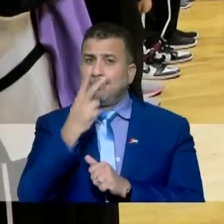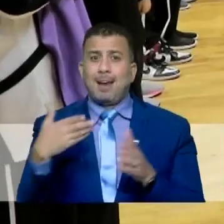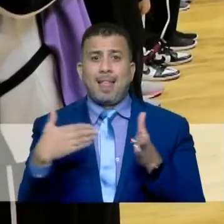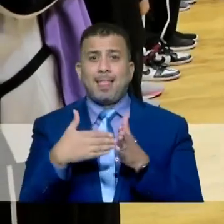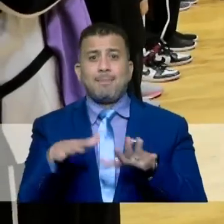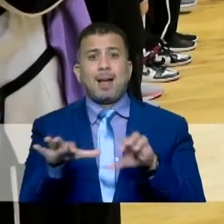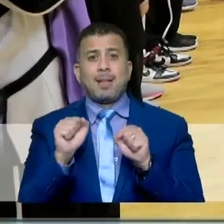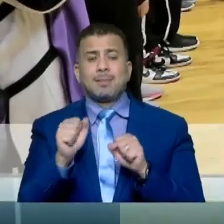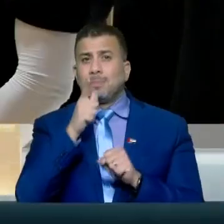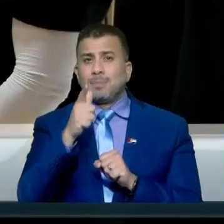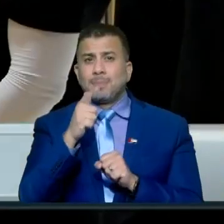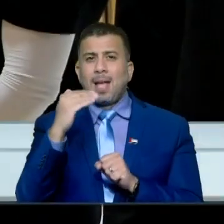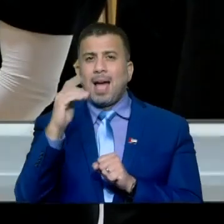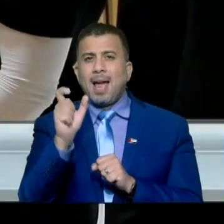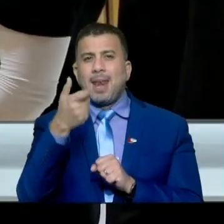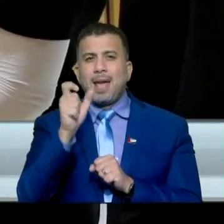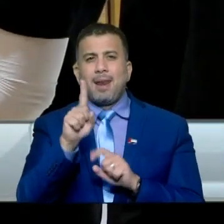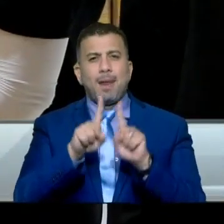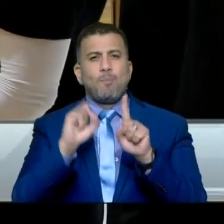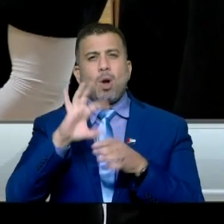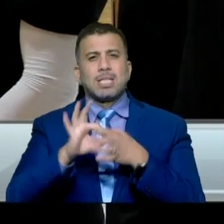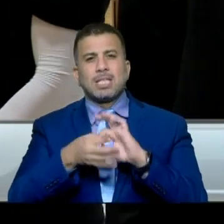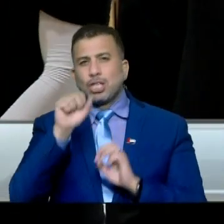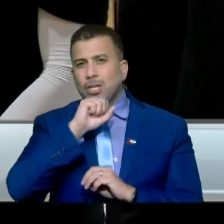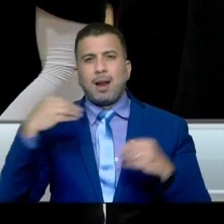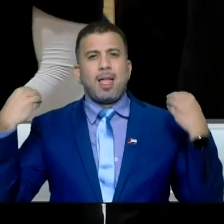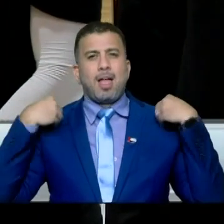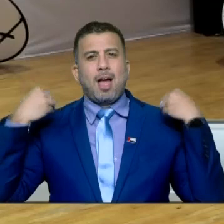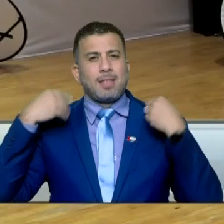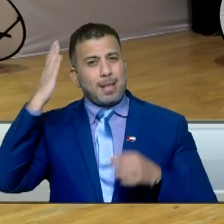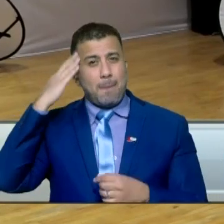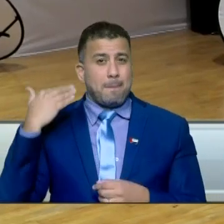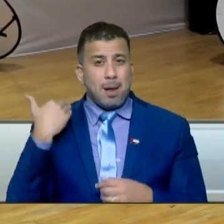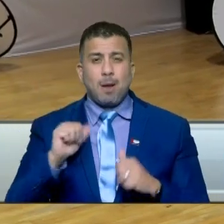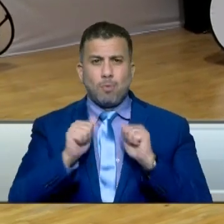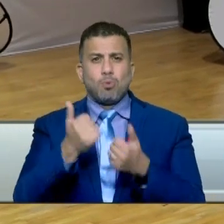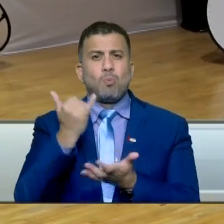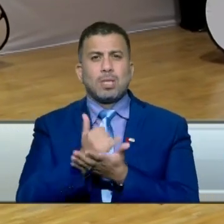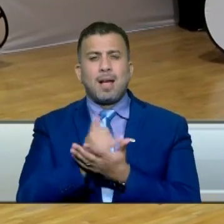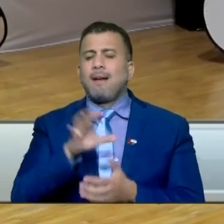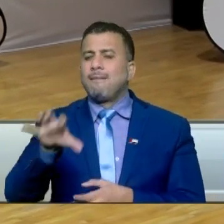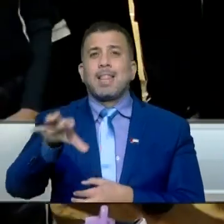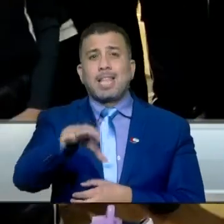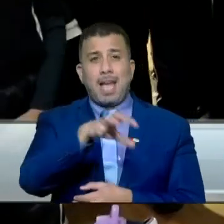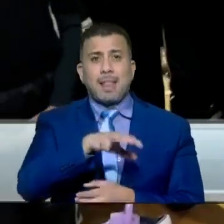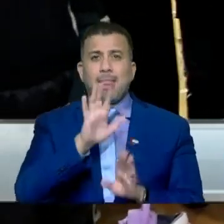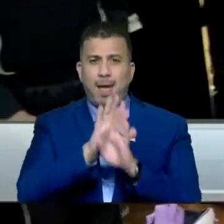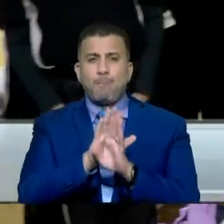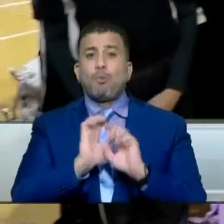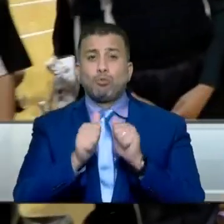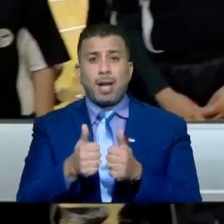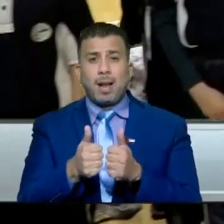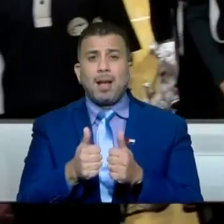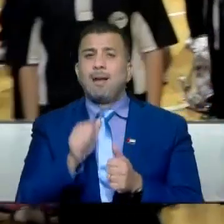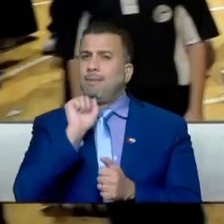الختام حنان المحمود نائب رئيس مؤسسه الشرقه لرياضه المراه بحضور ممثلي كافه الجهات الداعمه